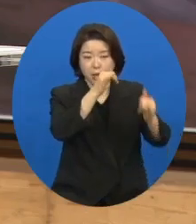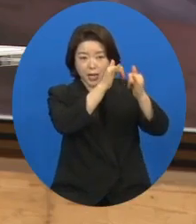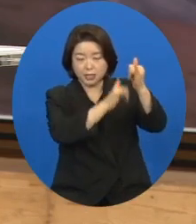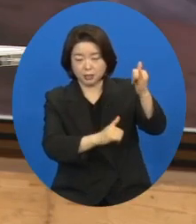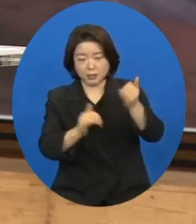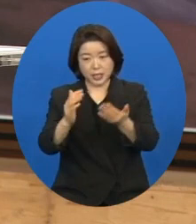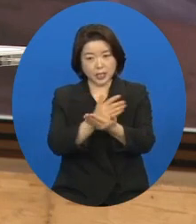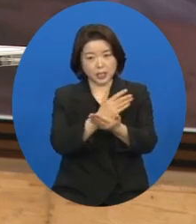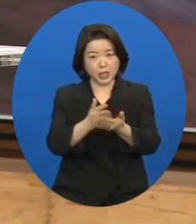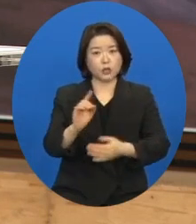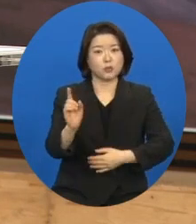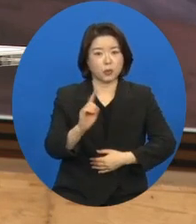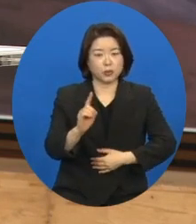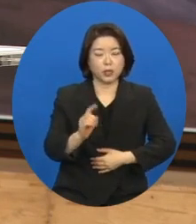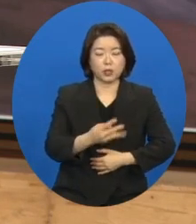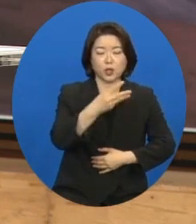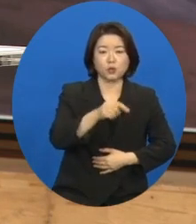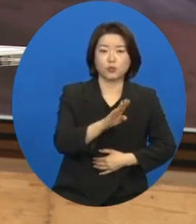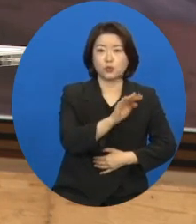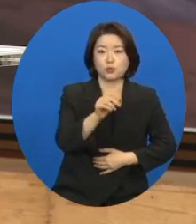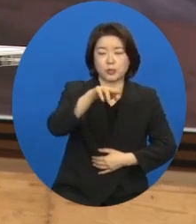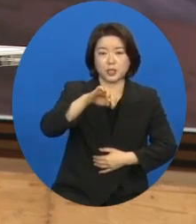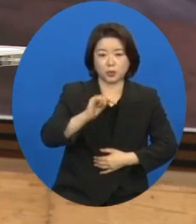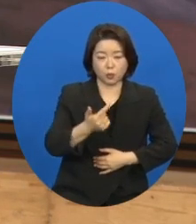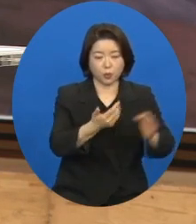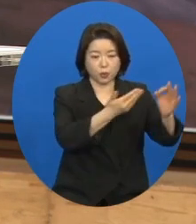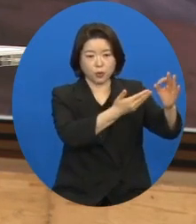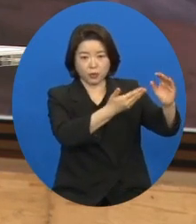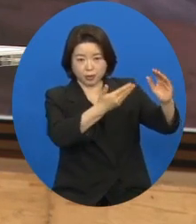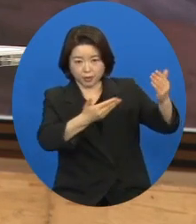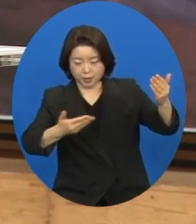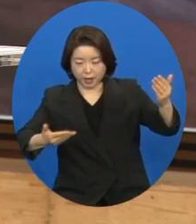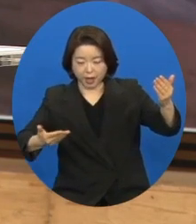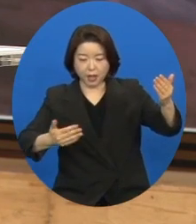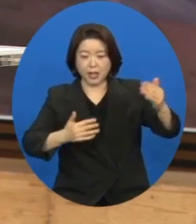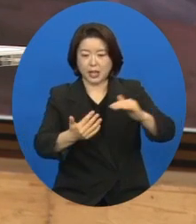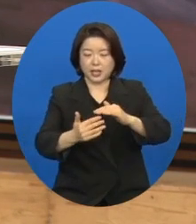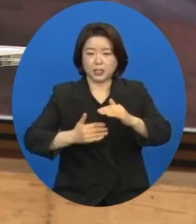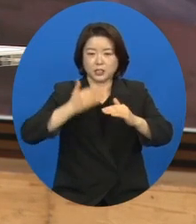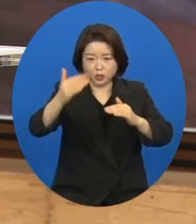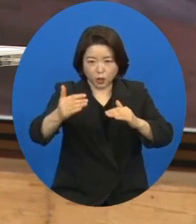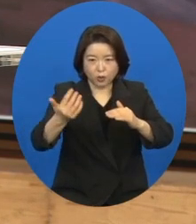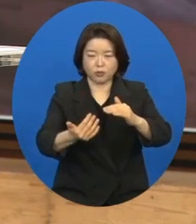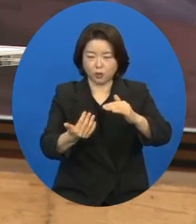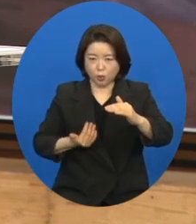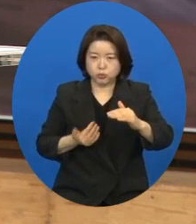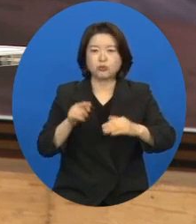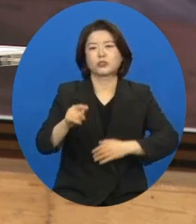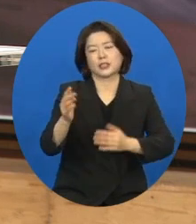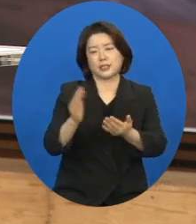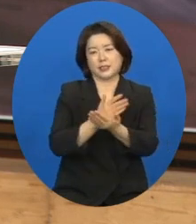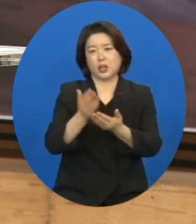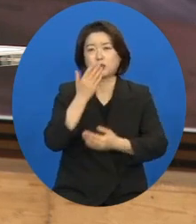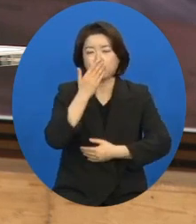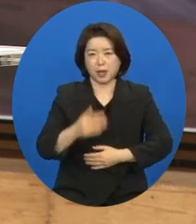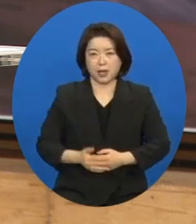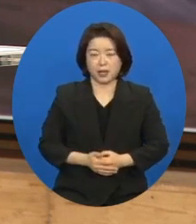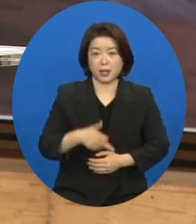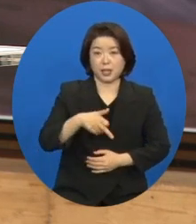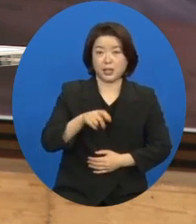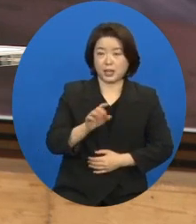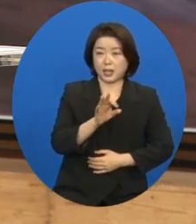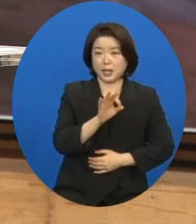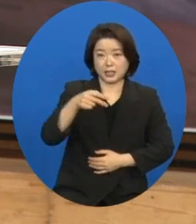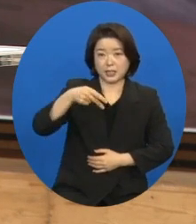아마 루비콘 강을 건너기 전과 후로 나눌 수가 있을 겁니다. 카이사르가 강을 건넌